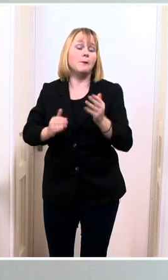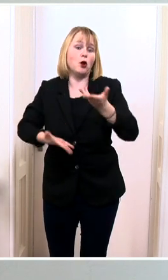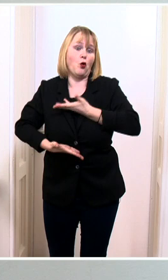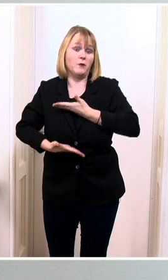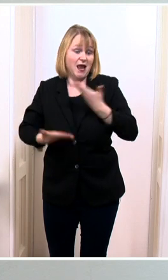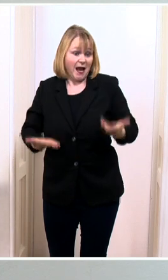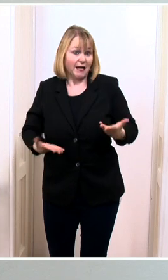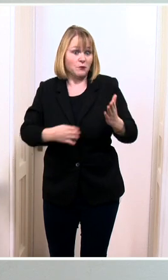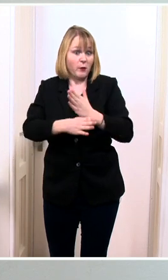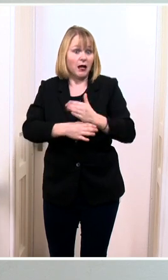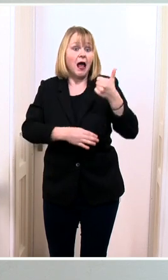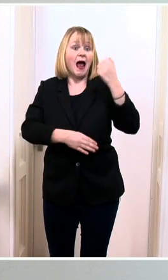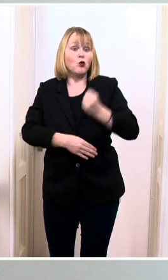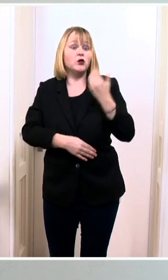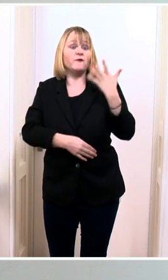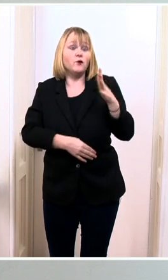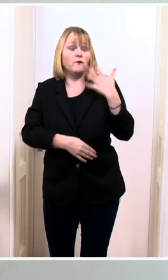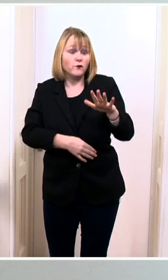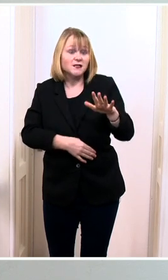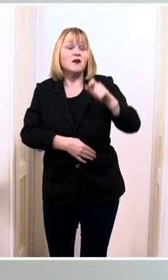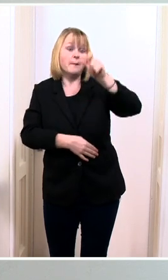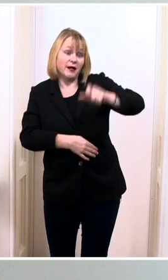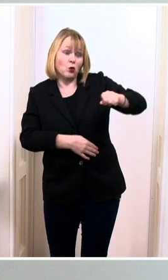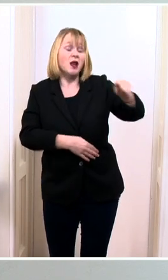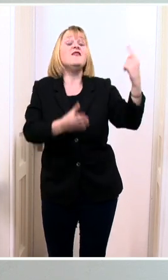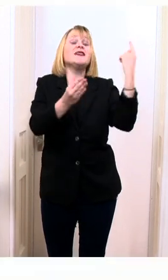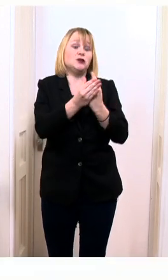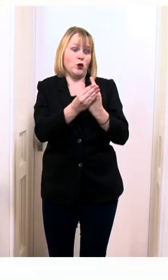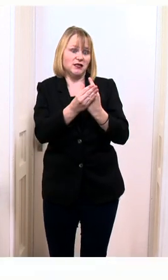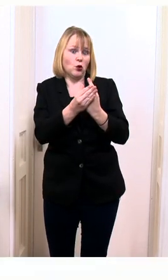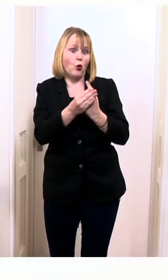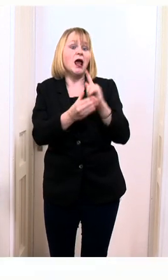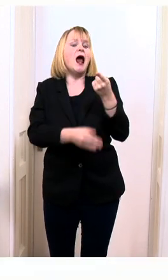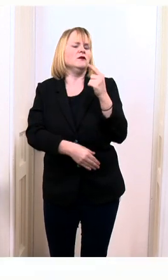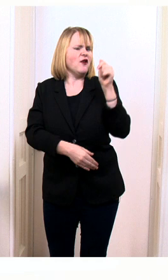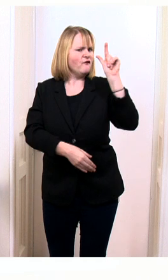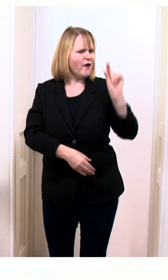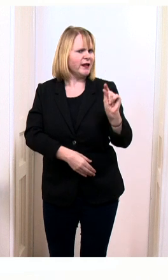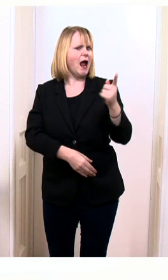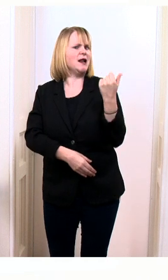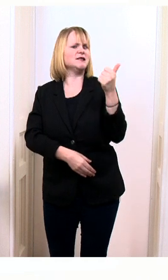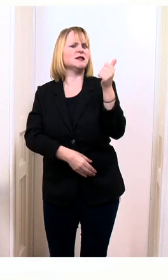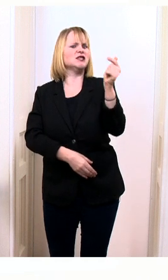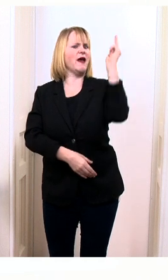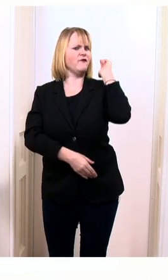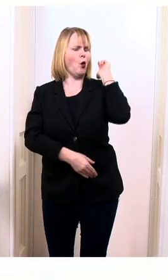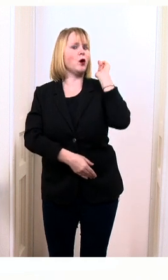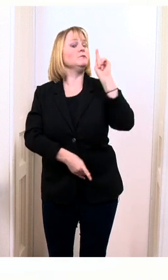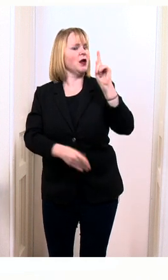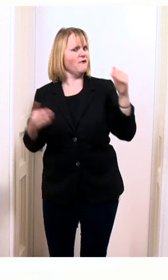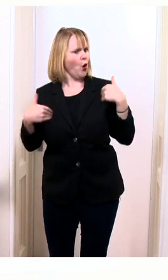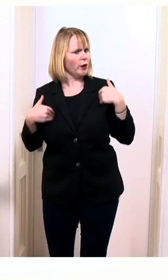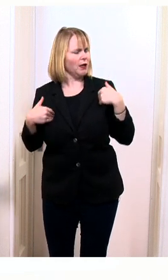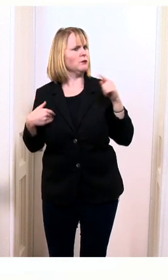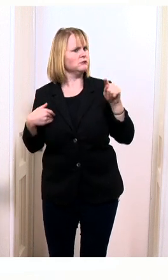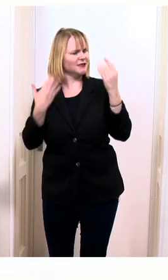derzeit 155 Personen in Isolation. Das ist weniger als vor 2 Wochen und ein erfreuliches Resultat, aber es ist dennoch